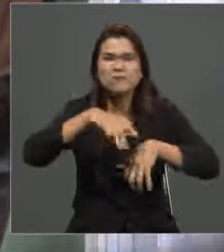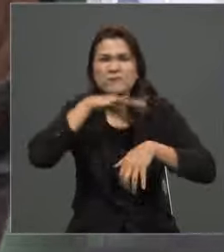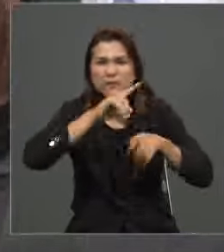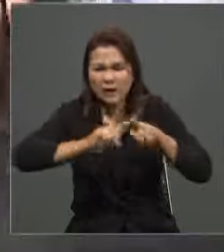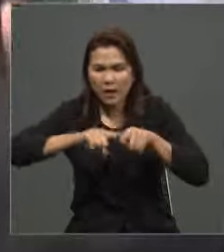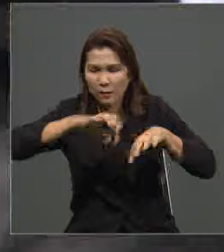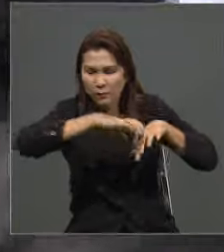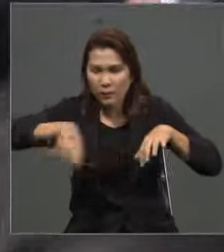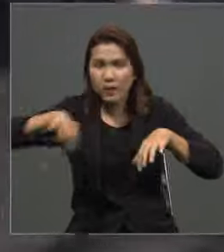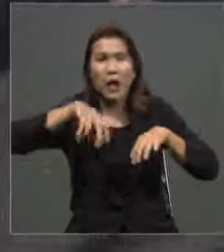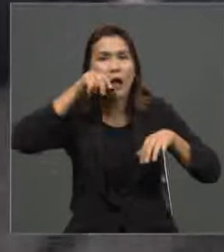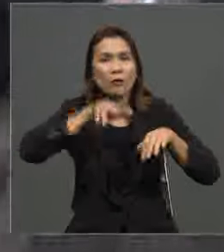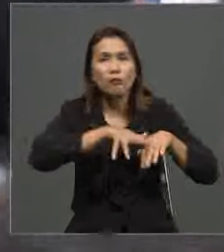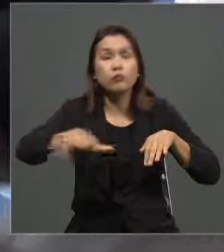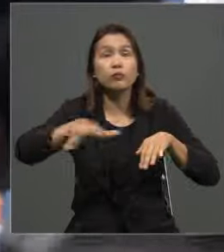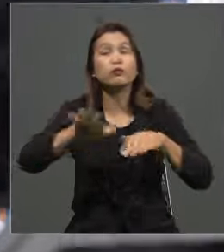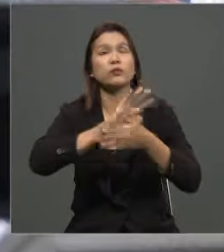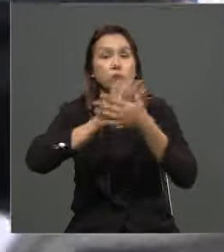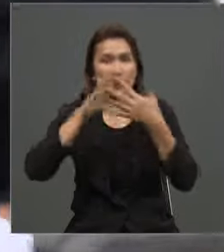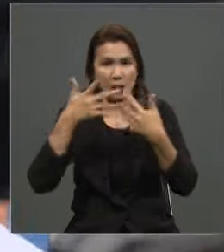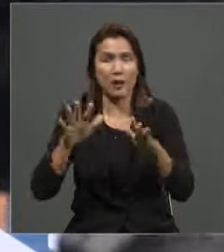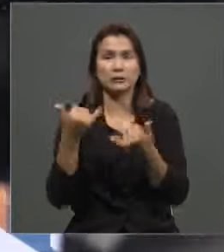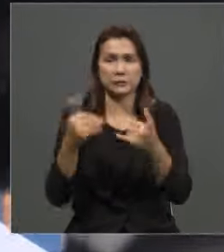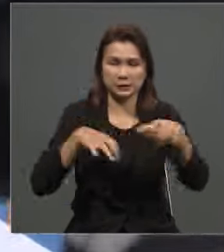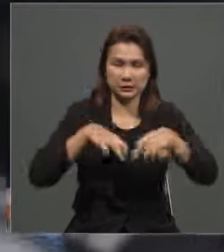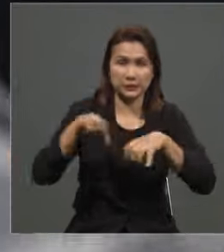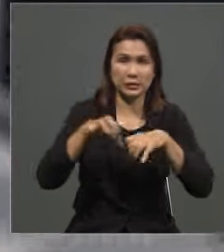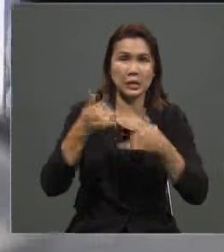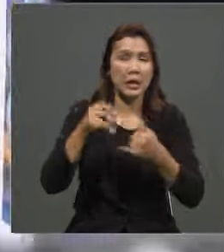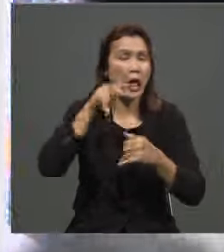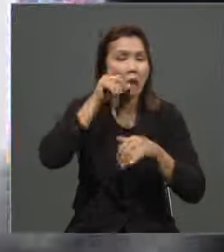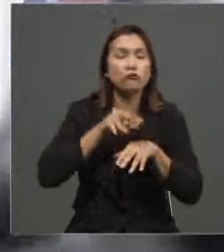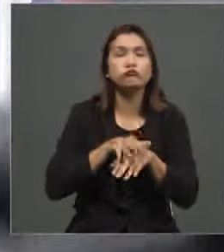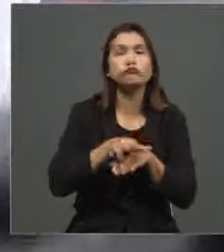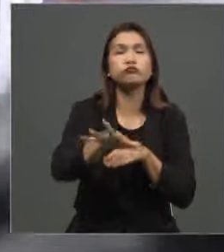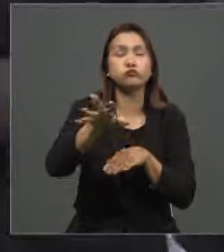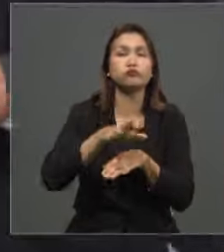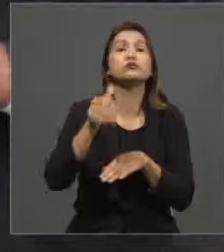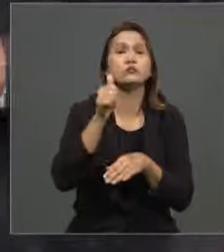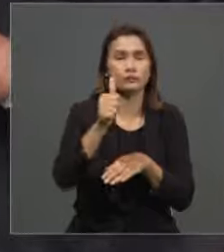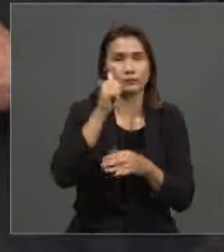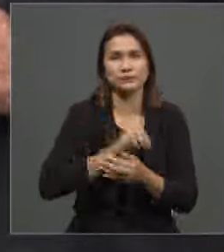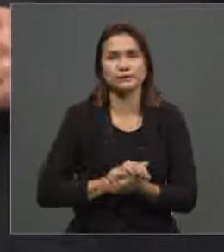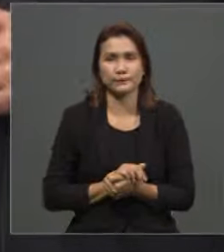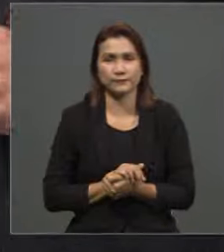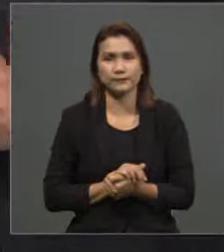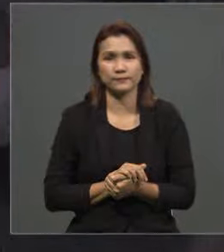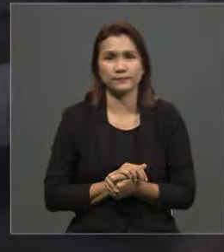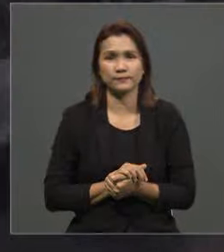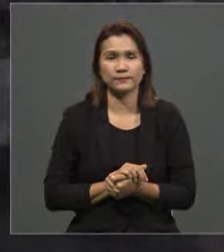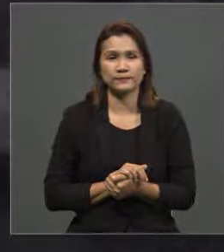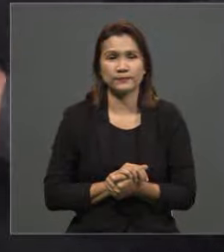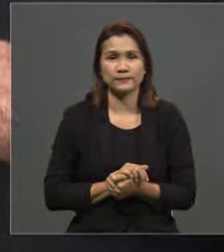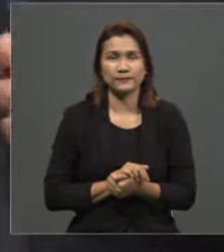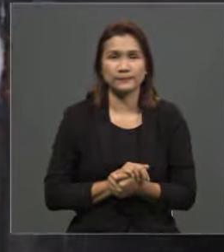ๆเพื่อเปิดทางไหลของน้ำให้มีการบริหารจัดการน้ำแล้วก็น้ำเนี่ยไหลได้อย่างสะดวกด้วยนะคะ